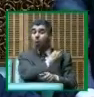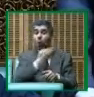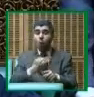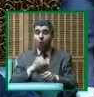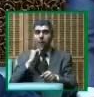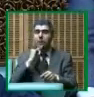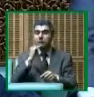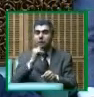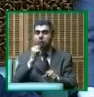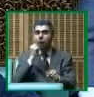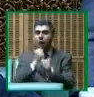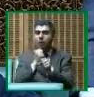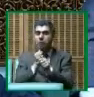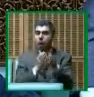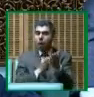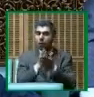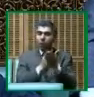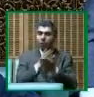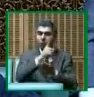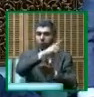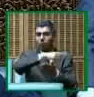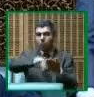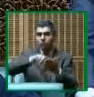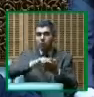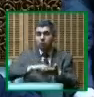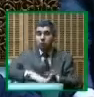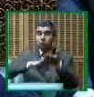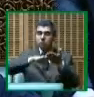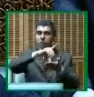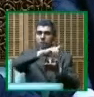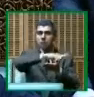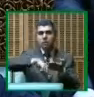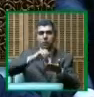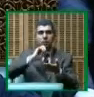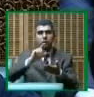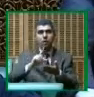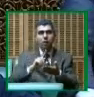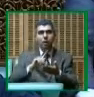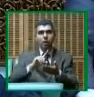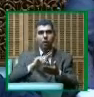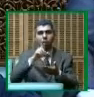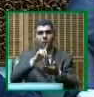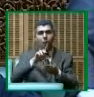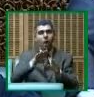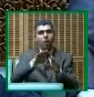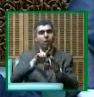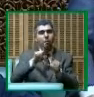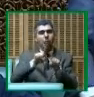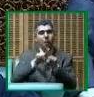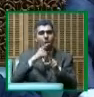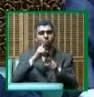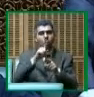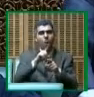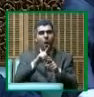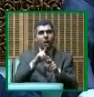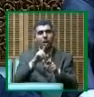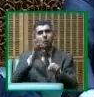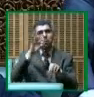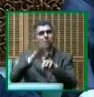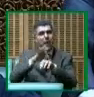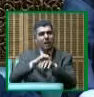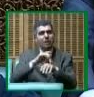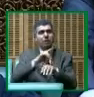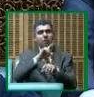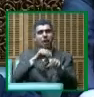الفواجع، واطالب من الحكومه ان تكون هناك عناية